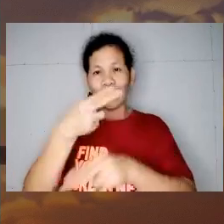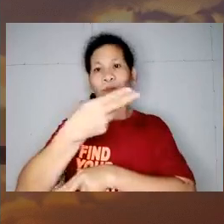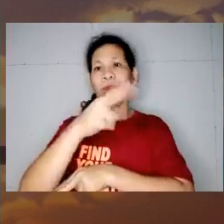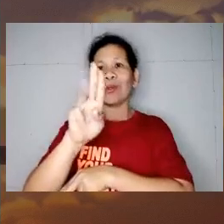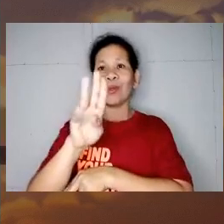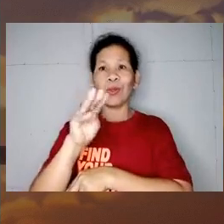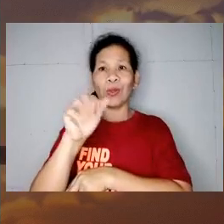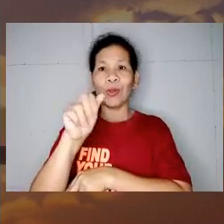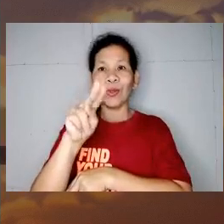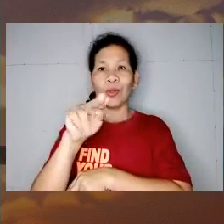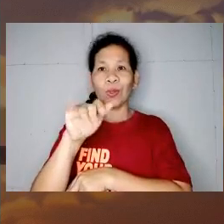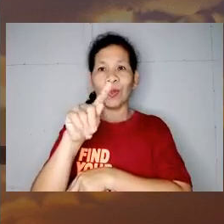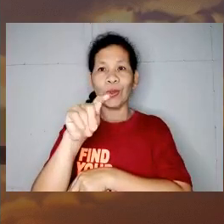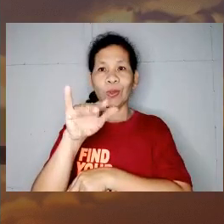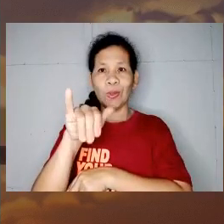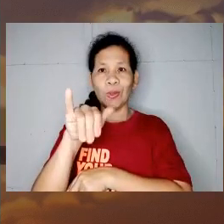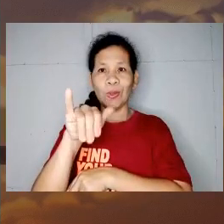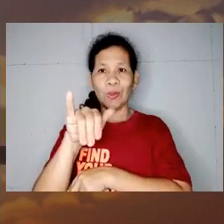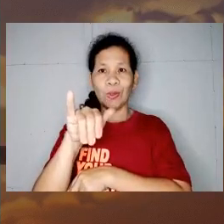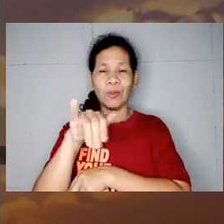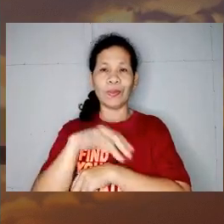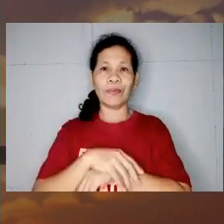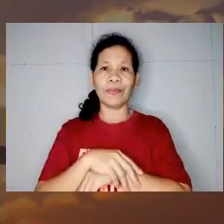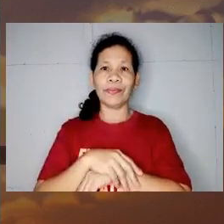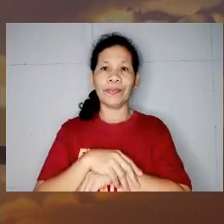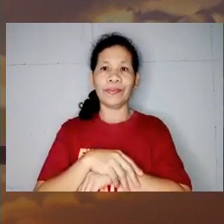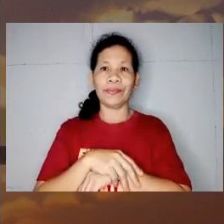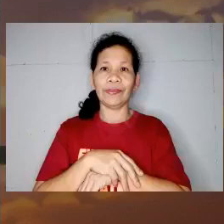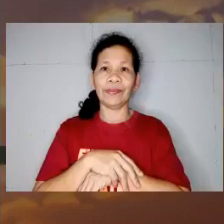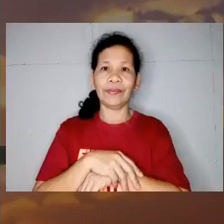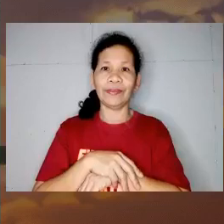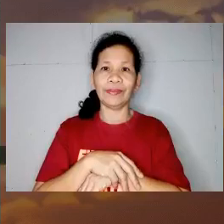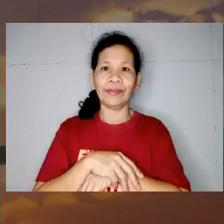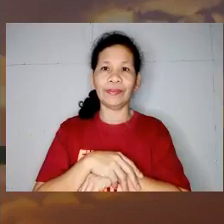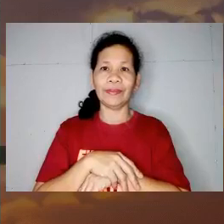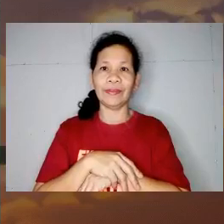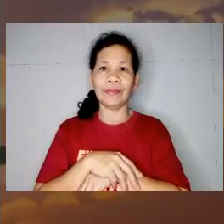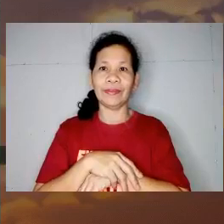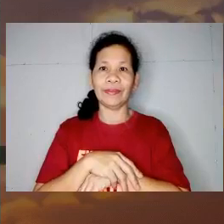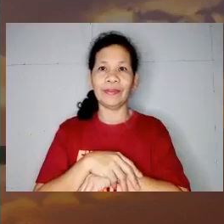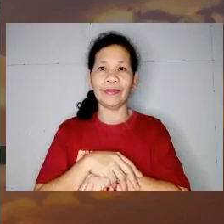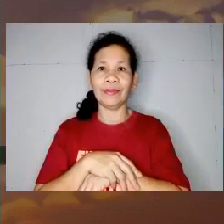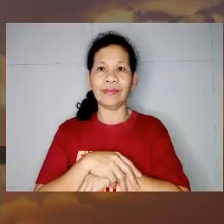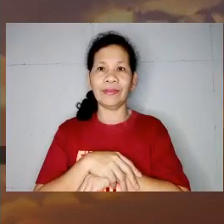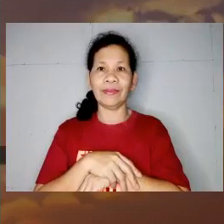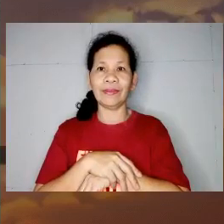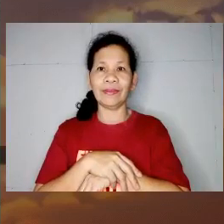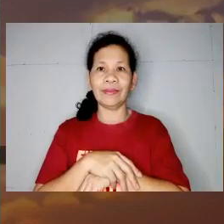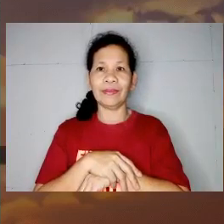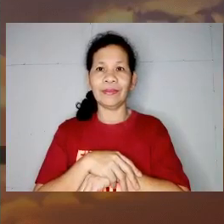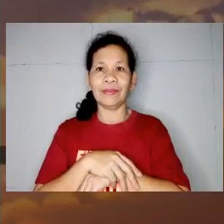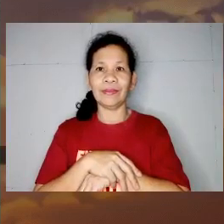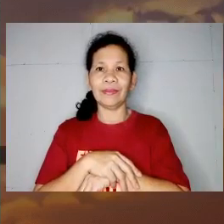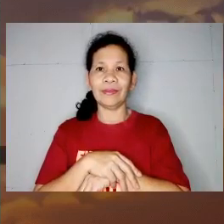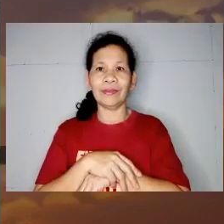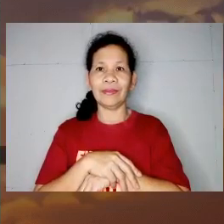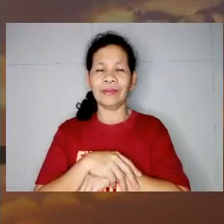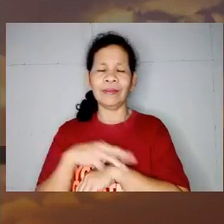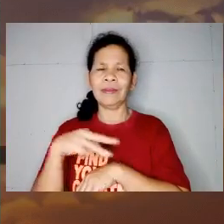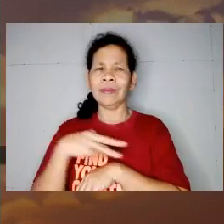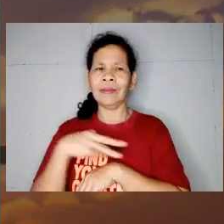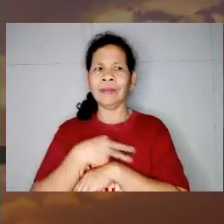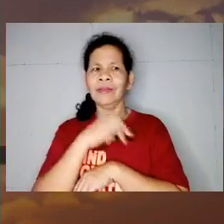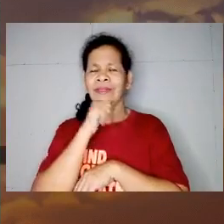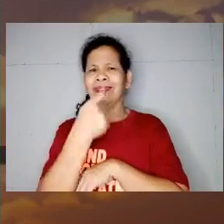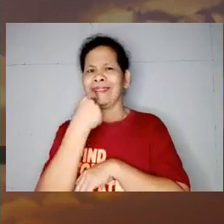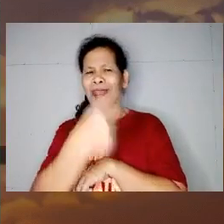hindi natin dapat tingnan na iba tayo or paborito tayo or mas lamang tayo